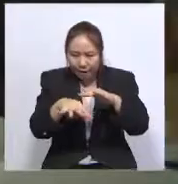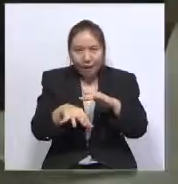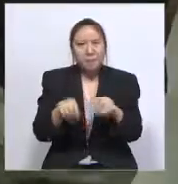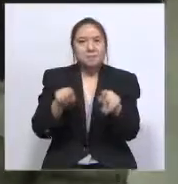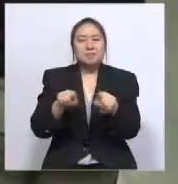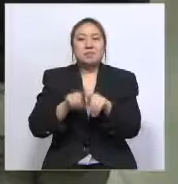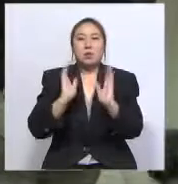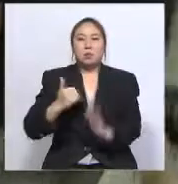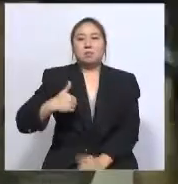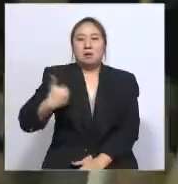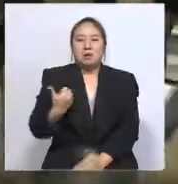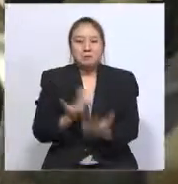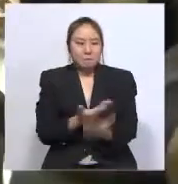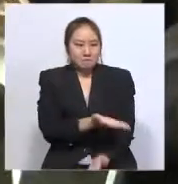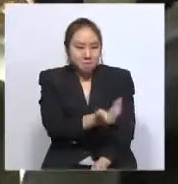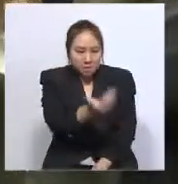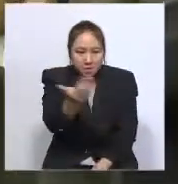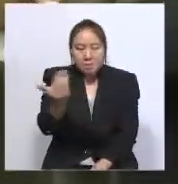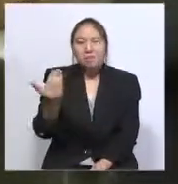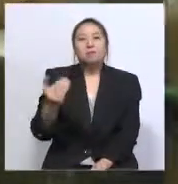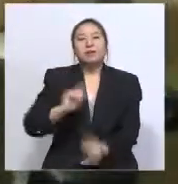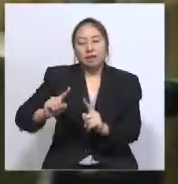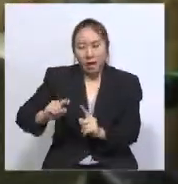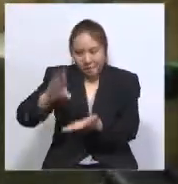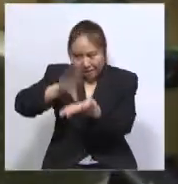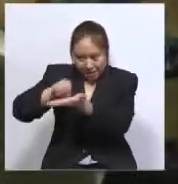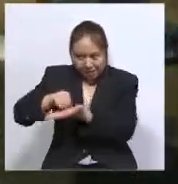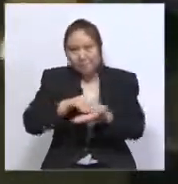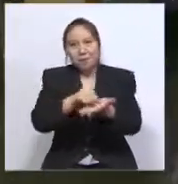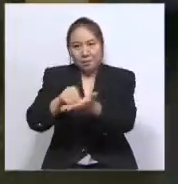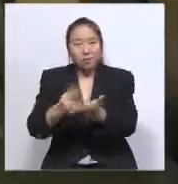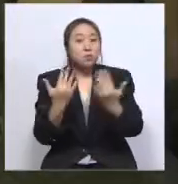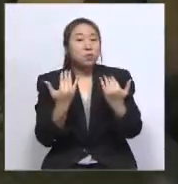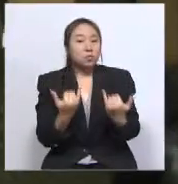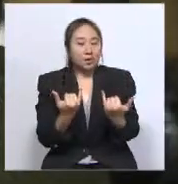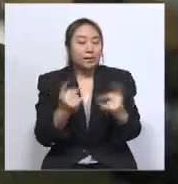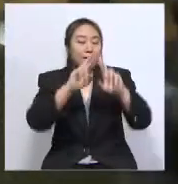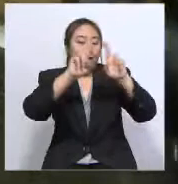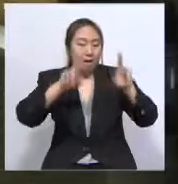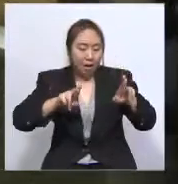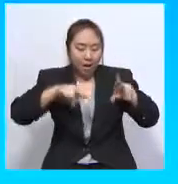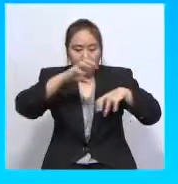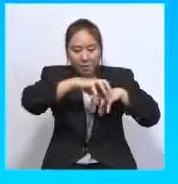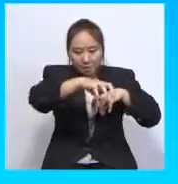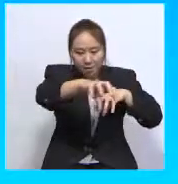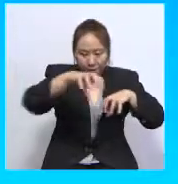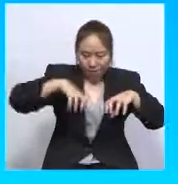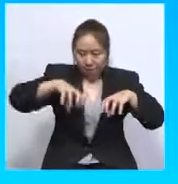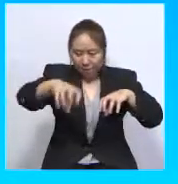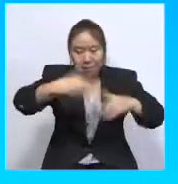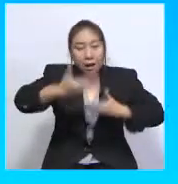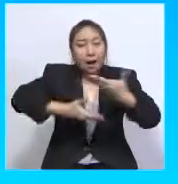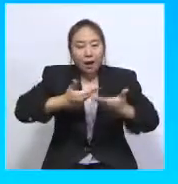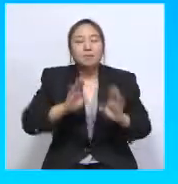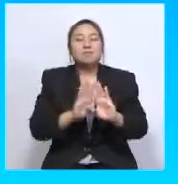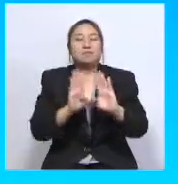เรียกเก็บค่าคุ้มครองและมีผู้มีอิทธิพลนะครับซึ่งวันนี้ก็เป็นวันแรกนะครับที่ร้านค้าในตลาดใหม่ดอนเมืองเปิดทำการตามป